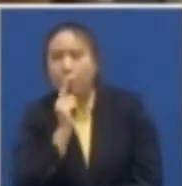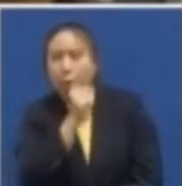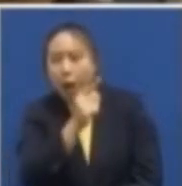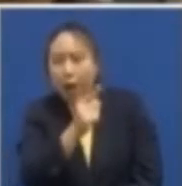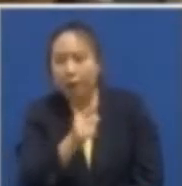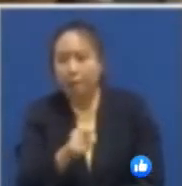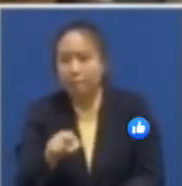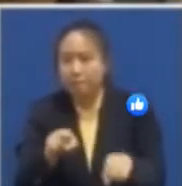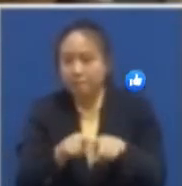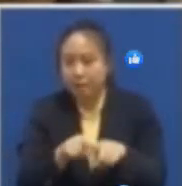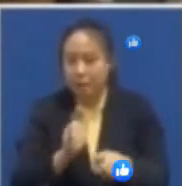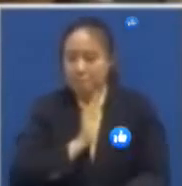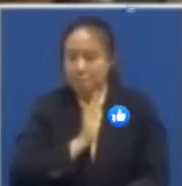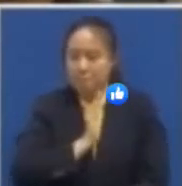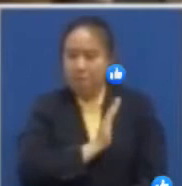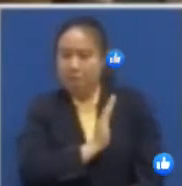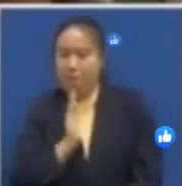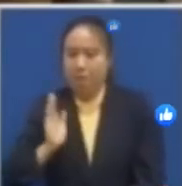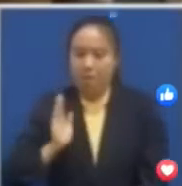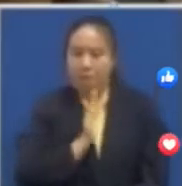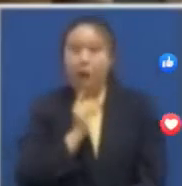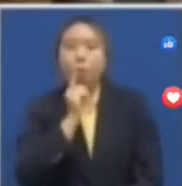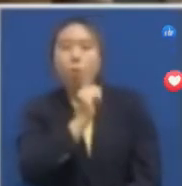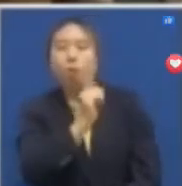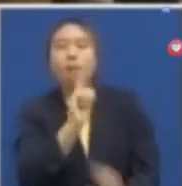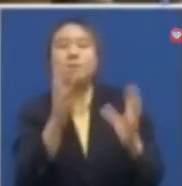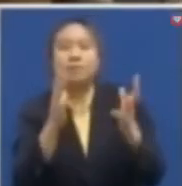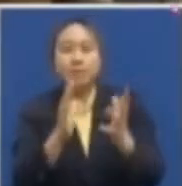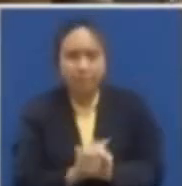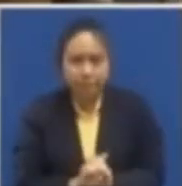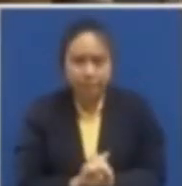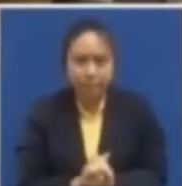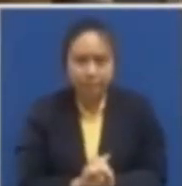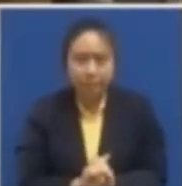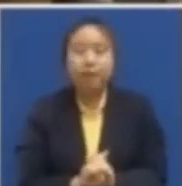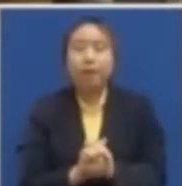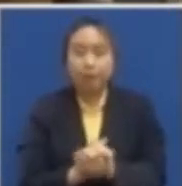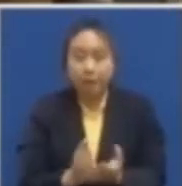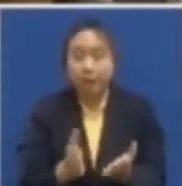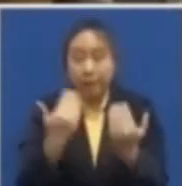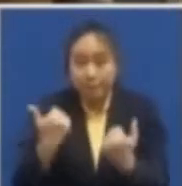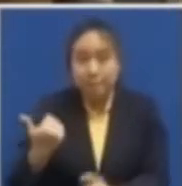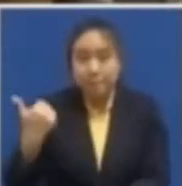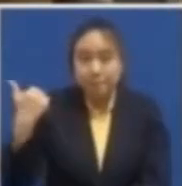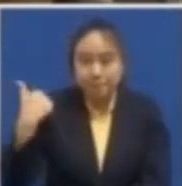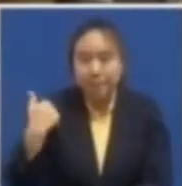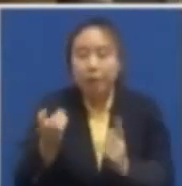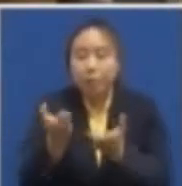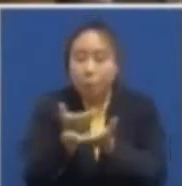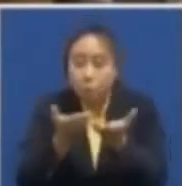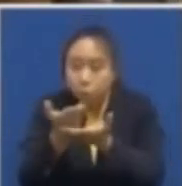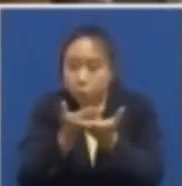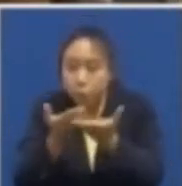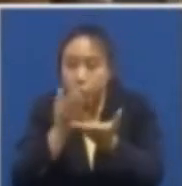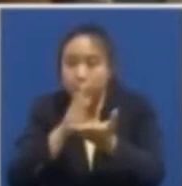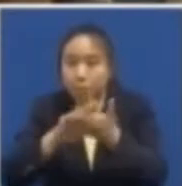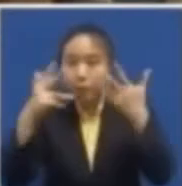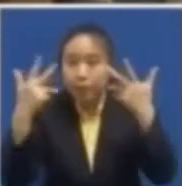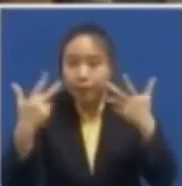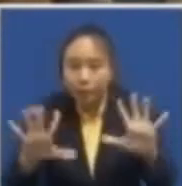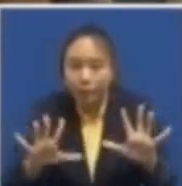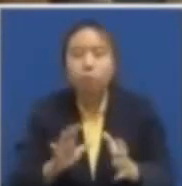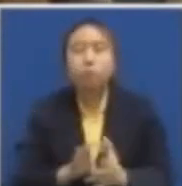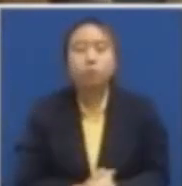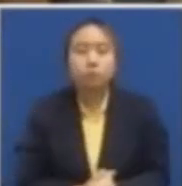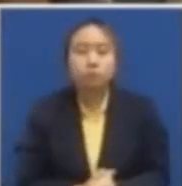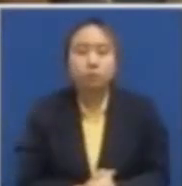างตัวไม่เป็นกลางและแน่นอนที่สุดครับเมื่อมีการหารือเป็นที่เรียบร้อยแล้ว